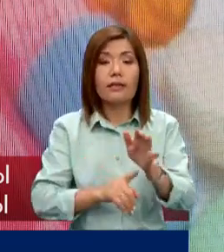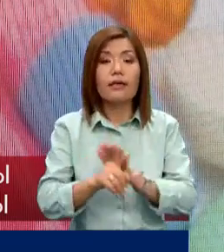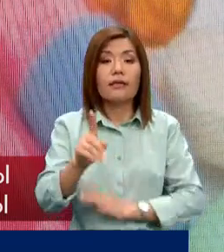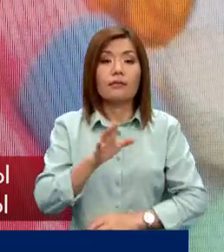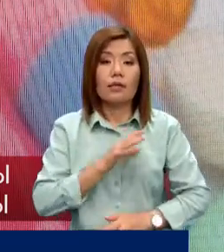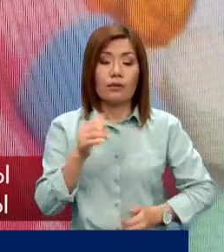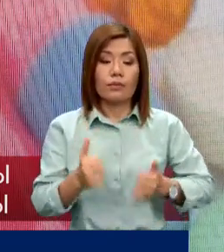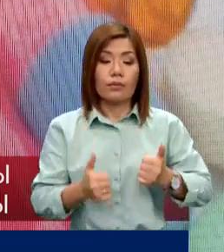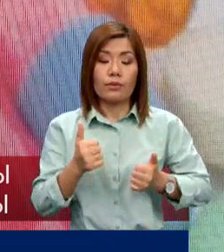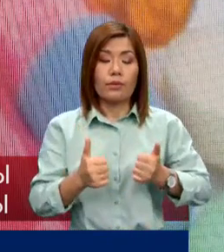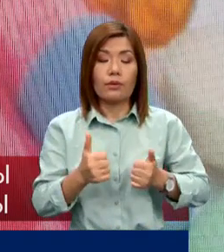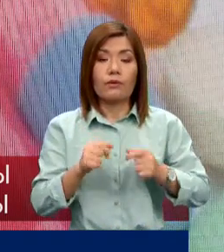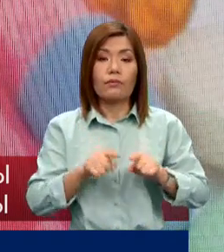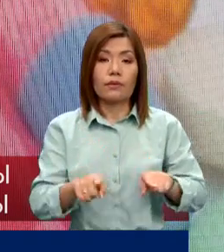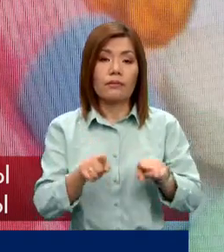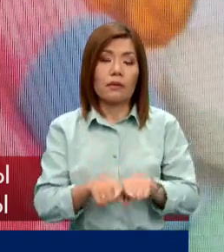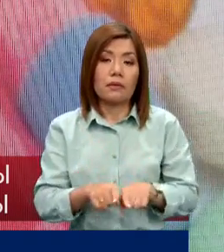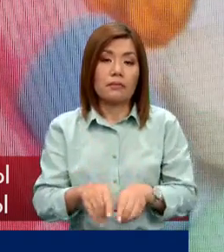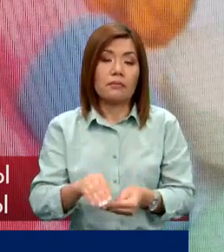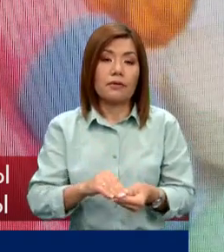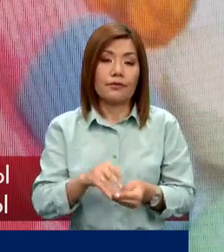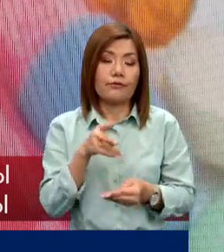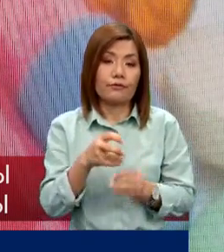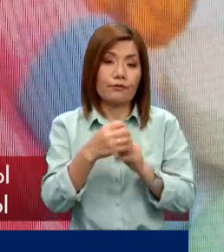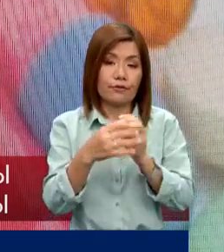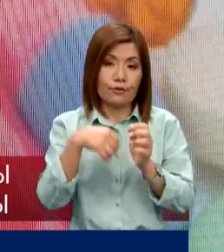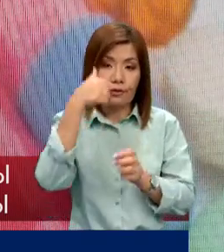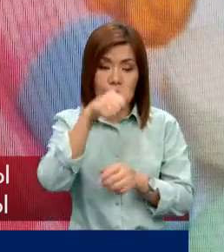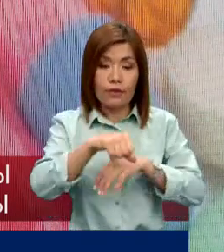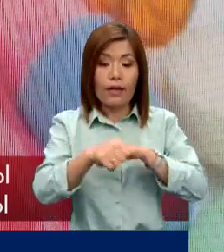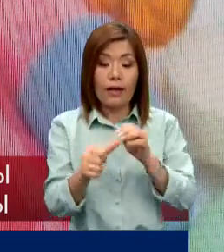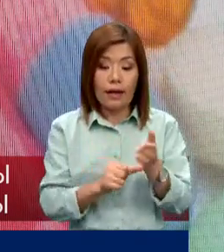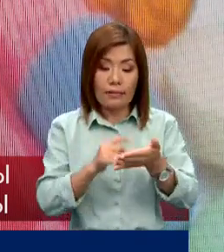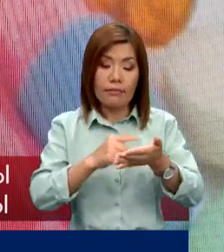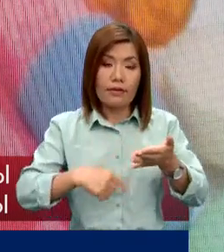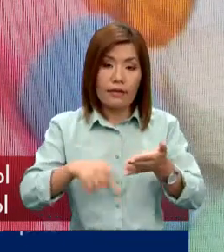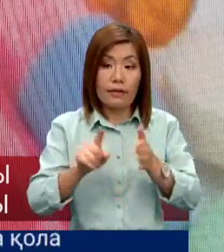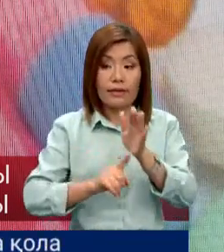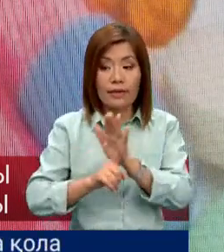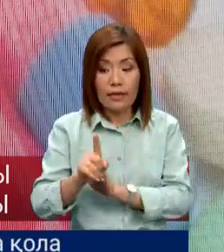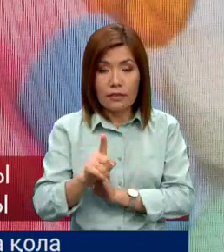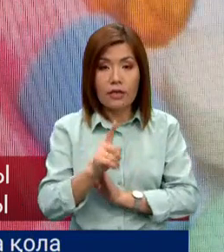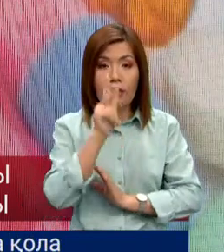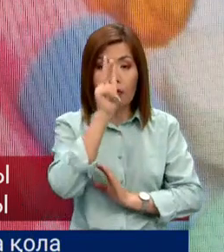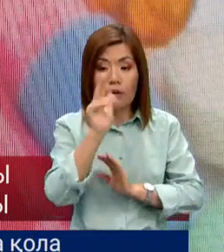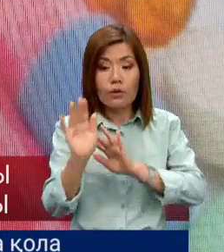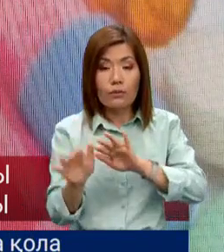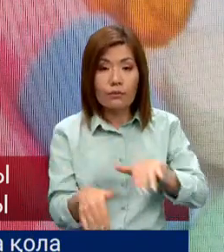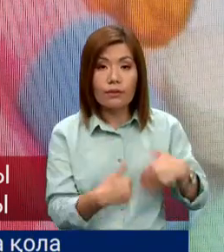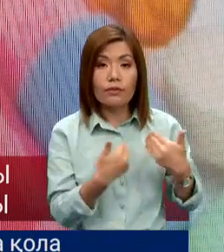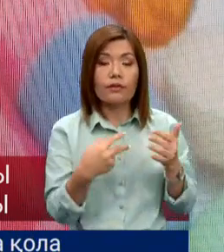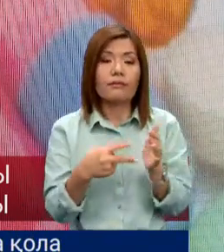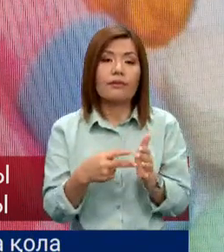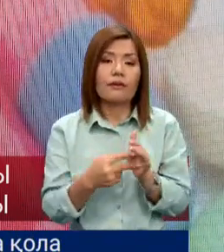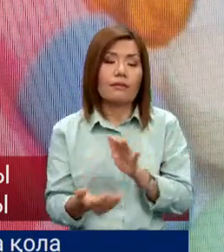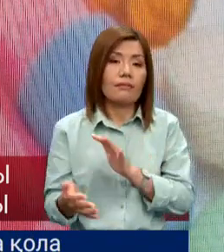айналып, бәсекелестік орта қалыптасқан. Бізде де 2019-да аяқ киімдерді таңбалауды бастағанымен араға 3 жыл салып, бағаны